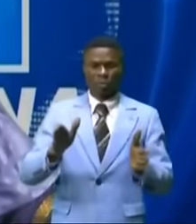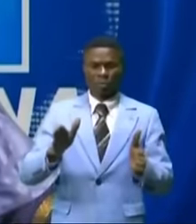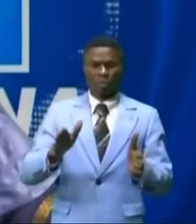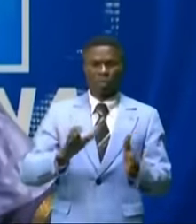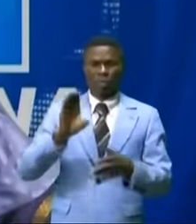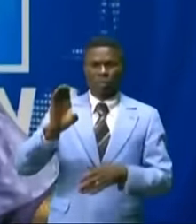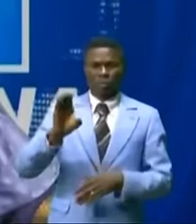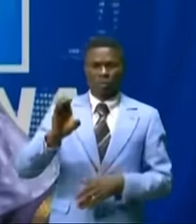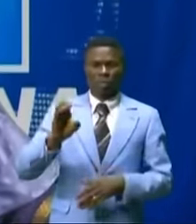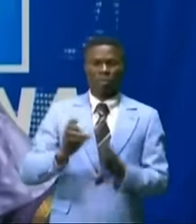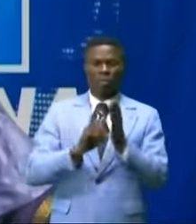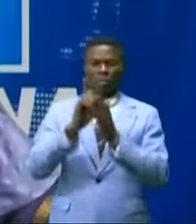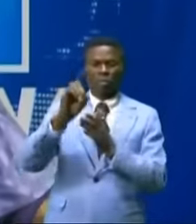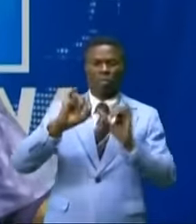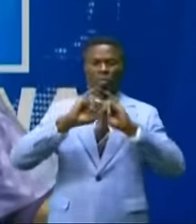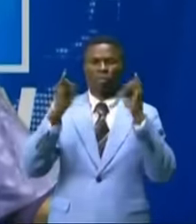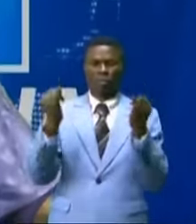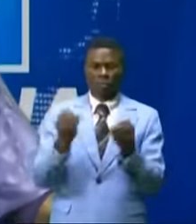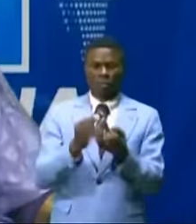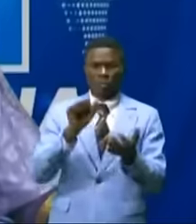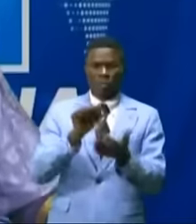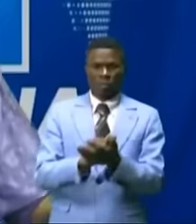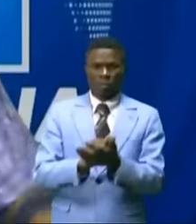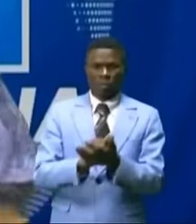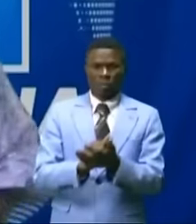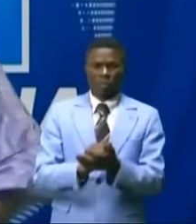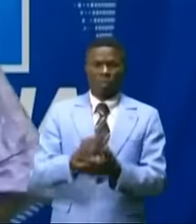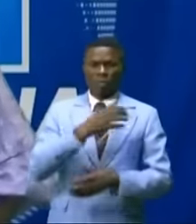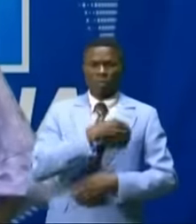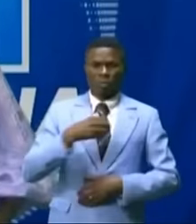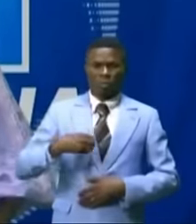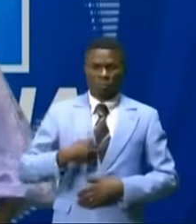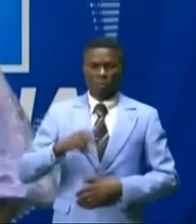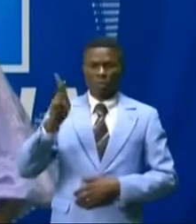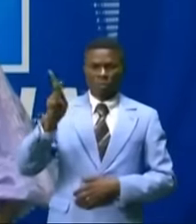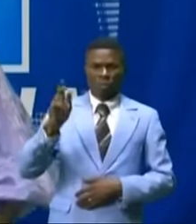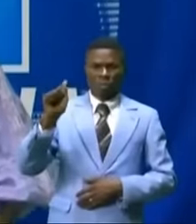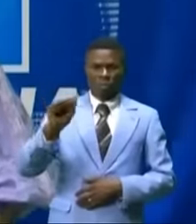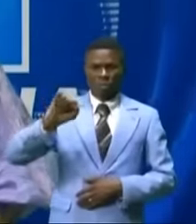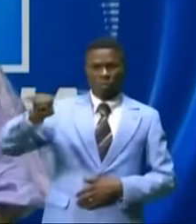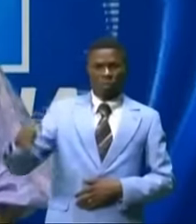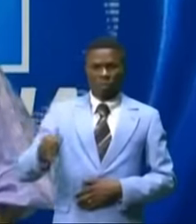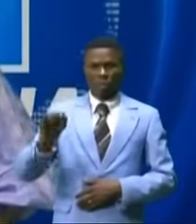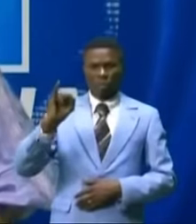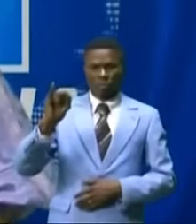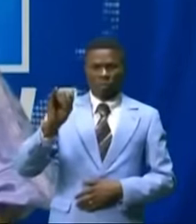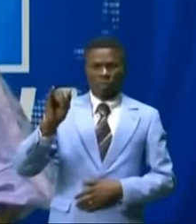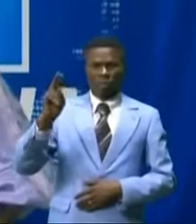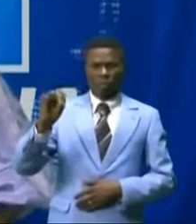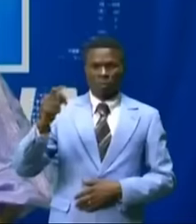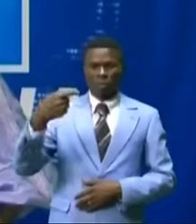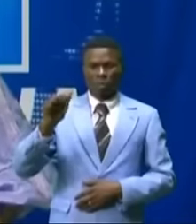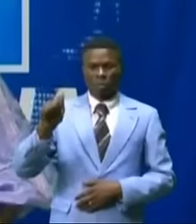de développement industriel. Il s'agit de Mme Kajinga Sissi, directeur général, et de M.